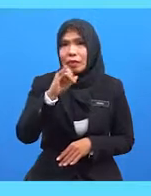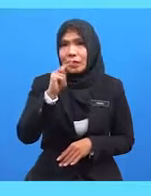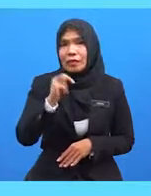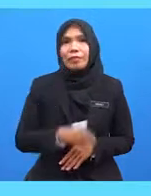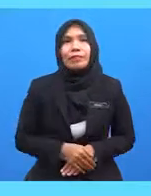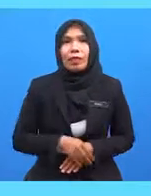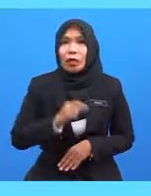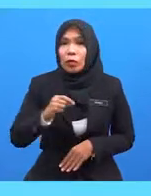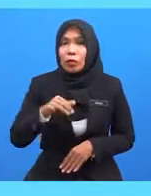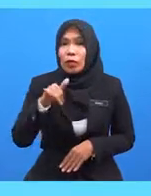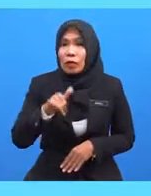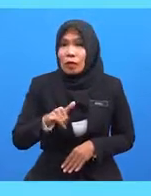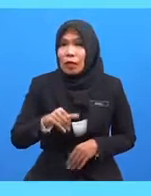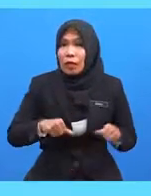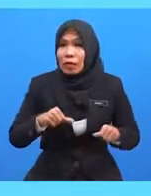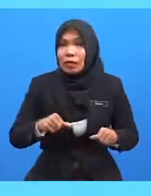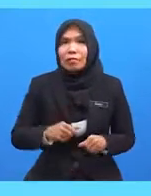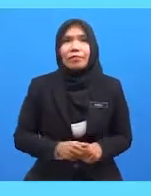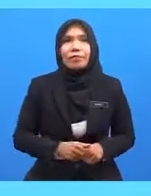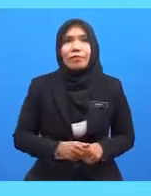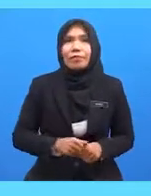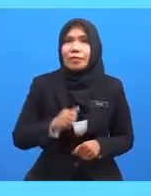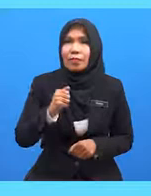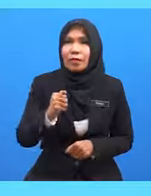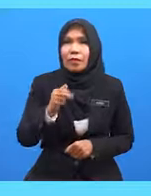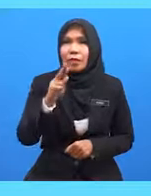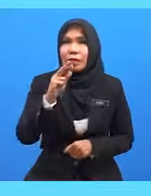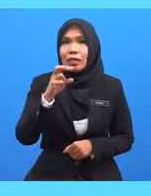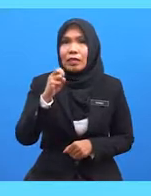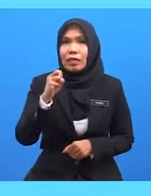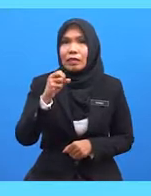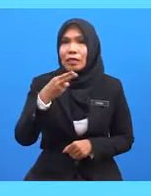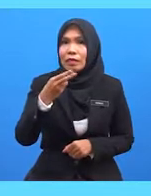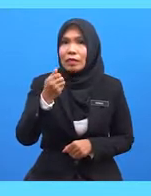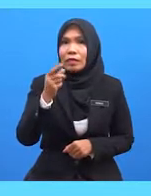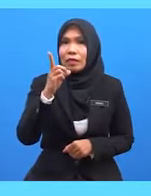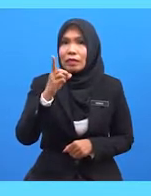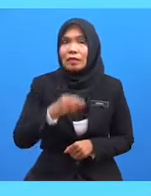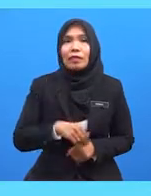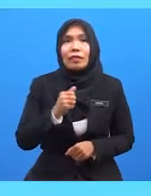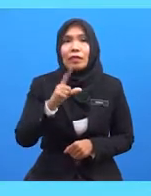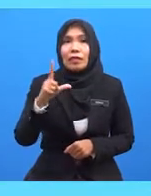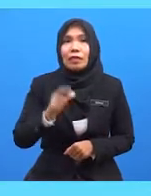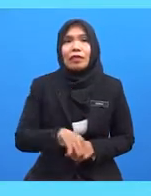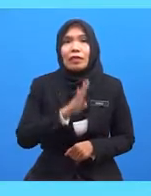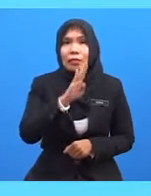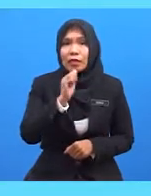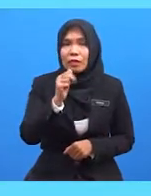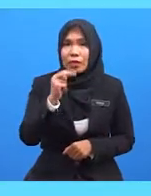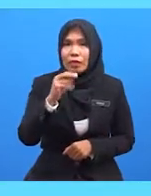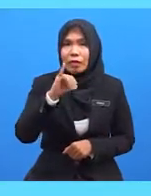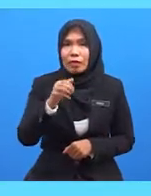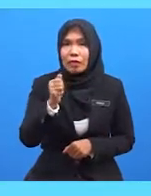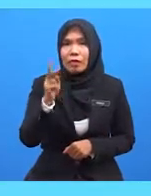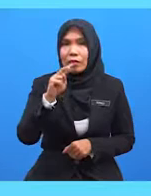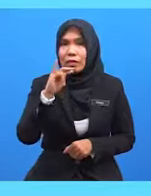yang menghasilkan kitab Sabil Al-Muhtadin. Di Patani, Muhammad Ismail Daud